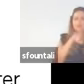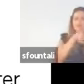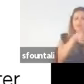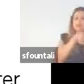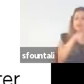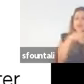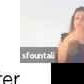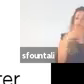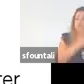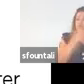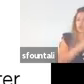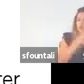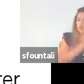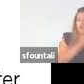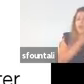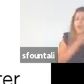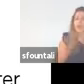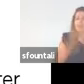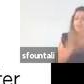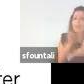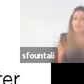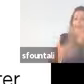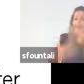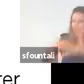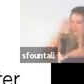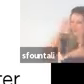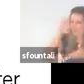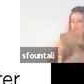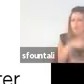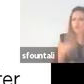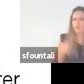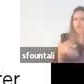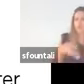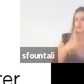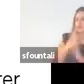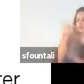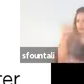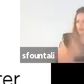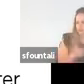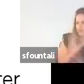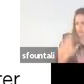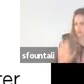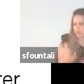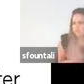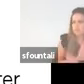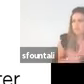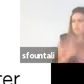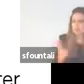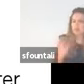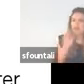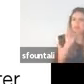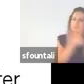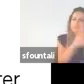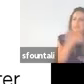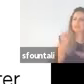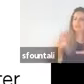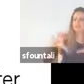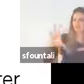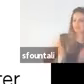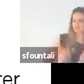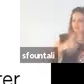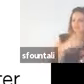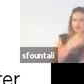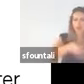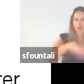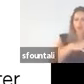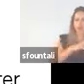14%, και αυτό σχετίζεται φυσικά με το στίγμα που συνδέεται με την καταγγελία και τα χαμηλά επίπεδα εμπιστοσύνης στο σύστημα